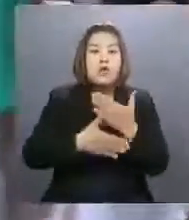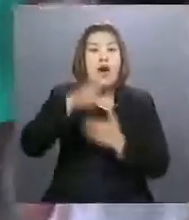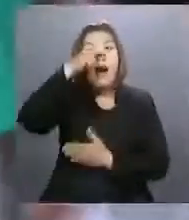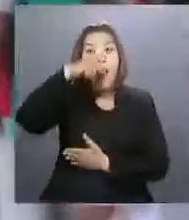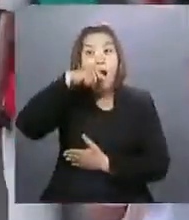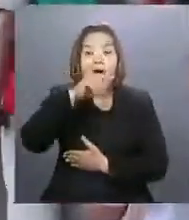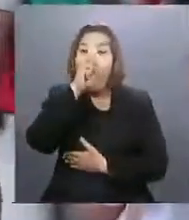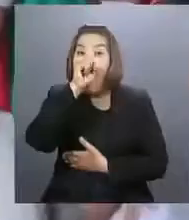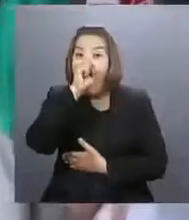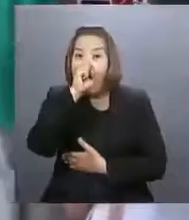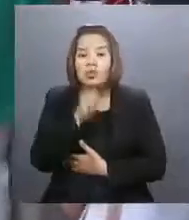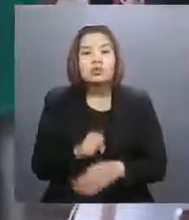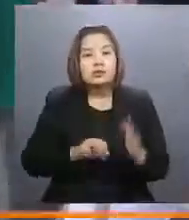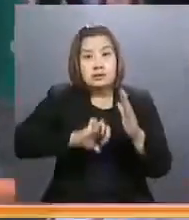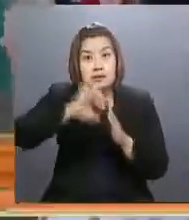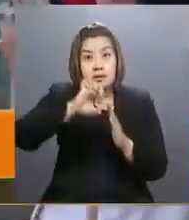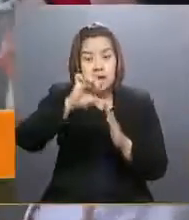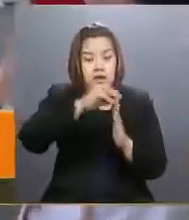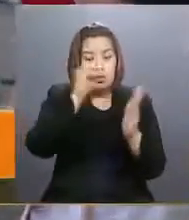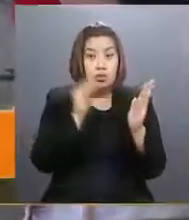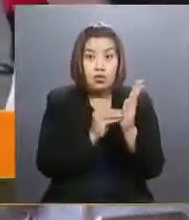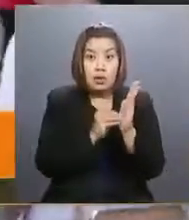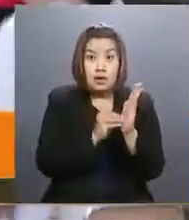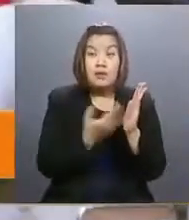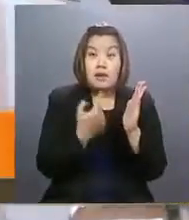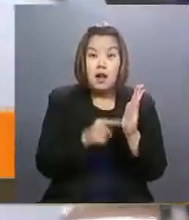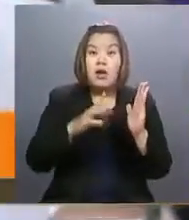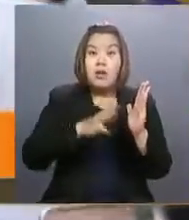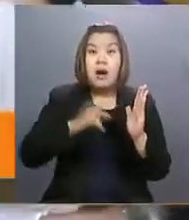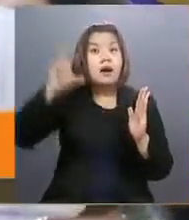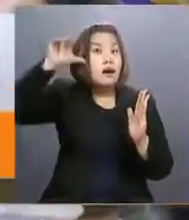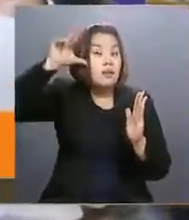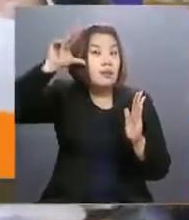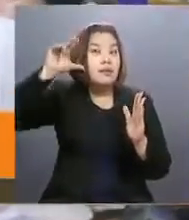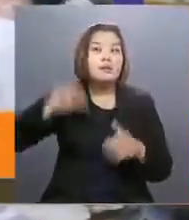างเชียงใหม่กรุงเทพและแวะพักที่สถานีรถไฟนครลำปาง